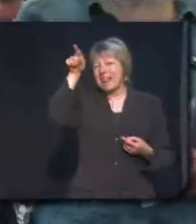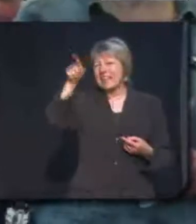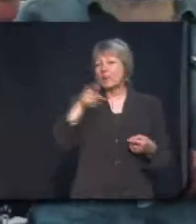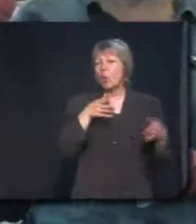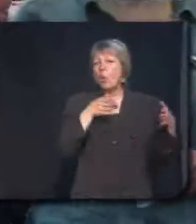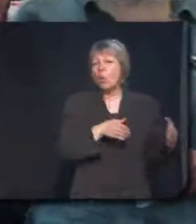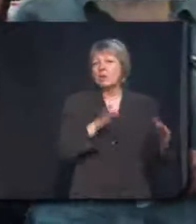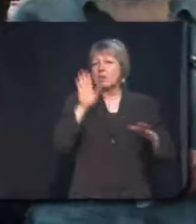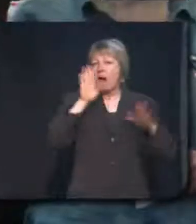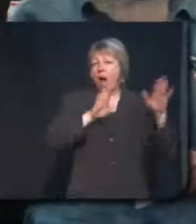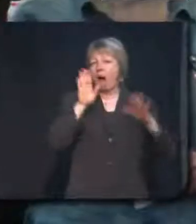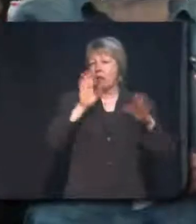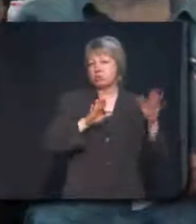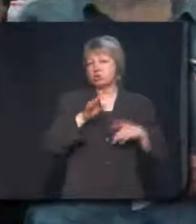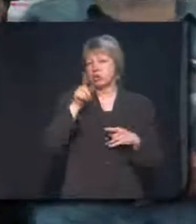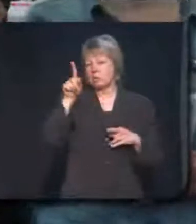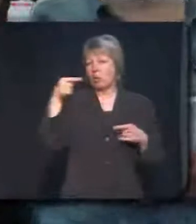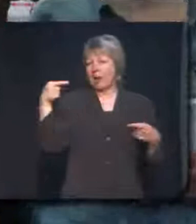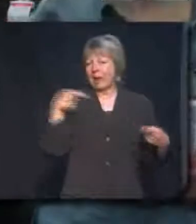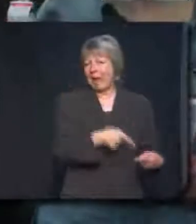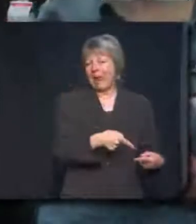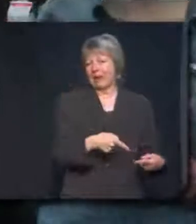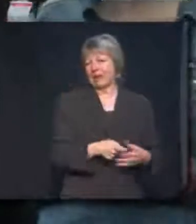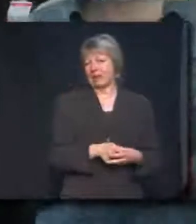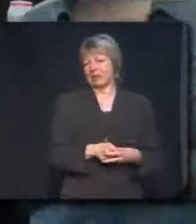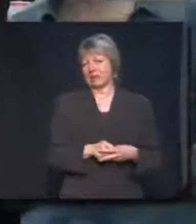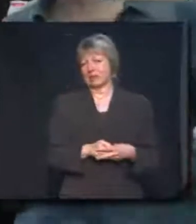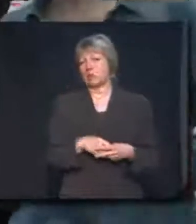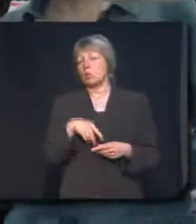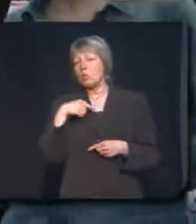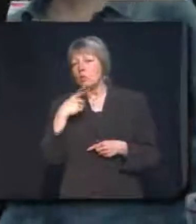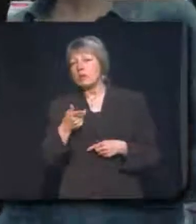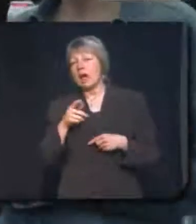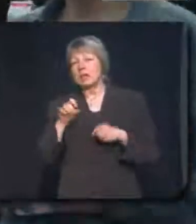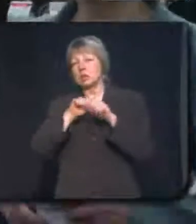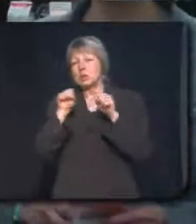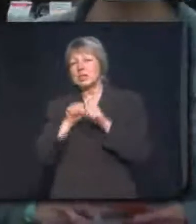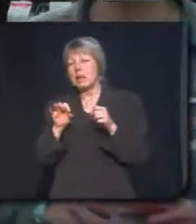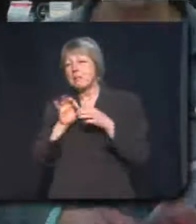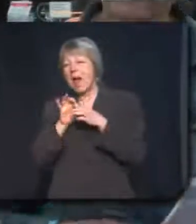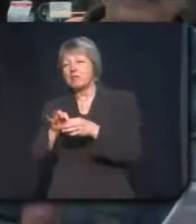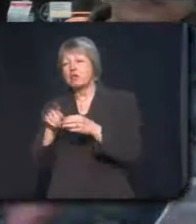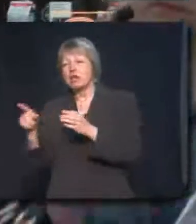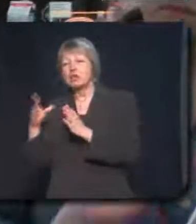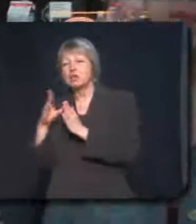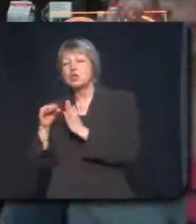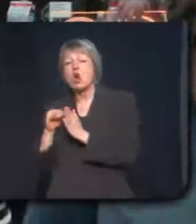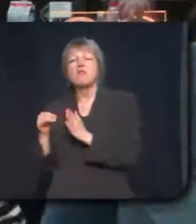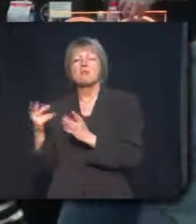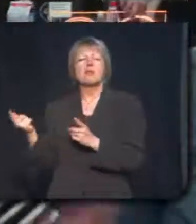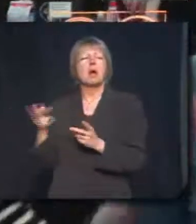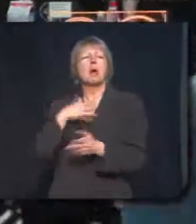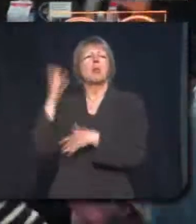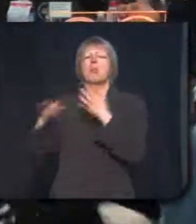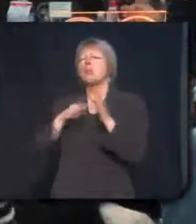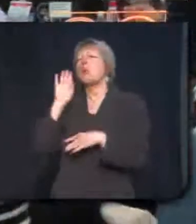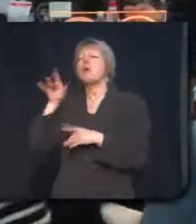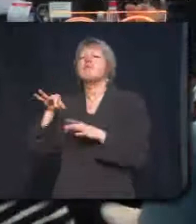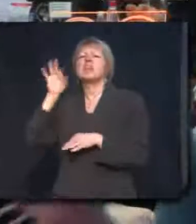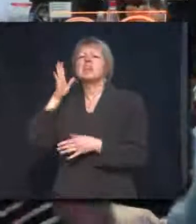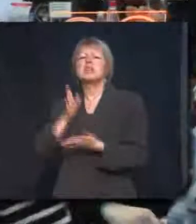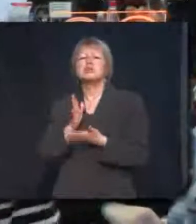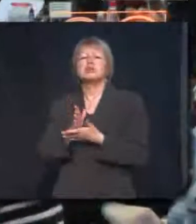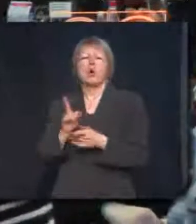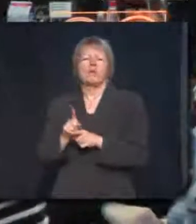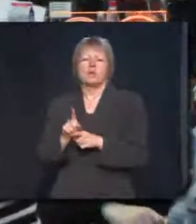hält und dann auch noch ein System einzuführen was eine Software hat wo man sagt wir werden irgendeine Software nehmen die wird sich schon finden